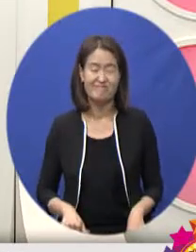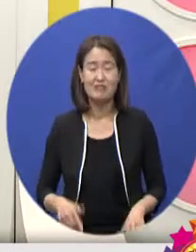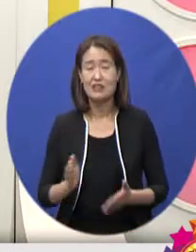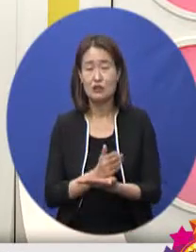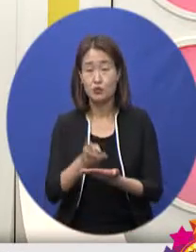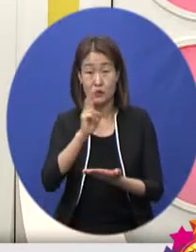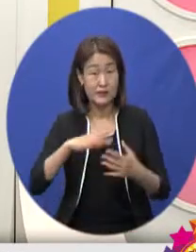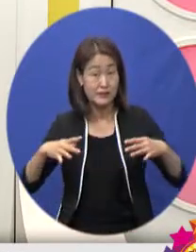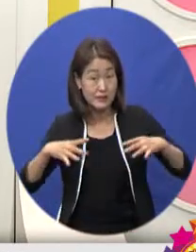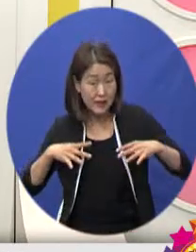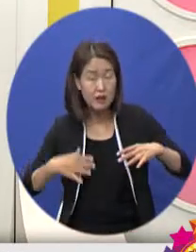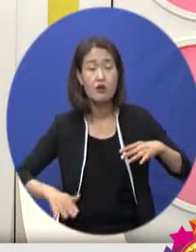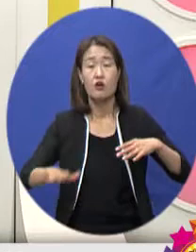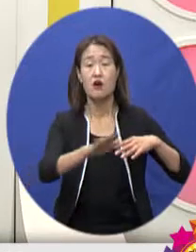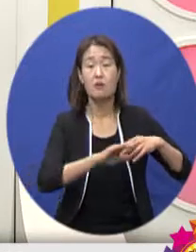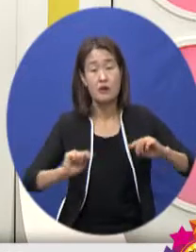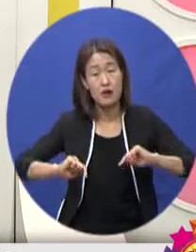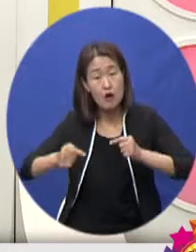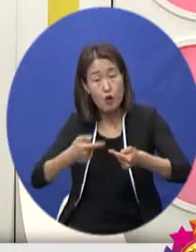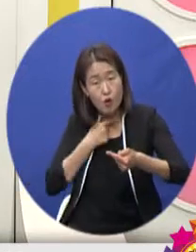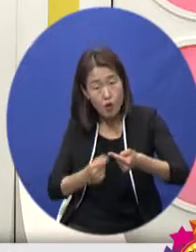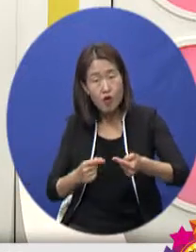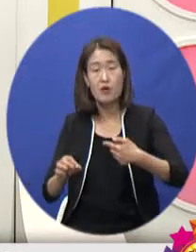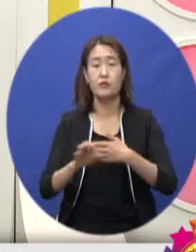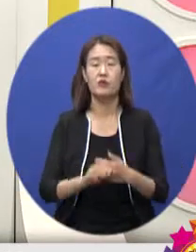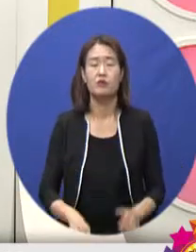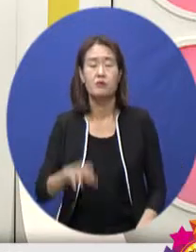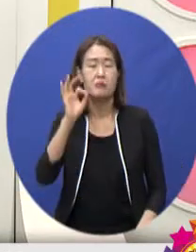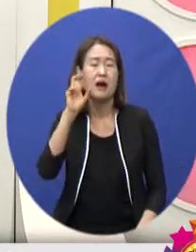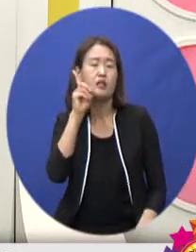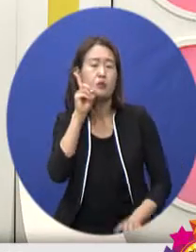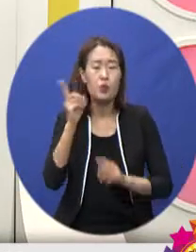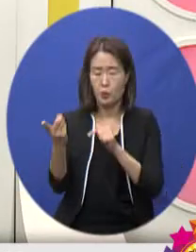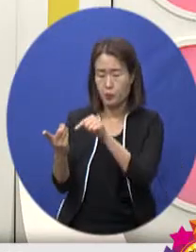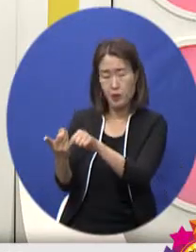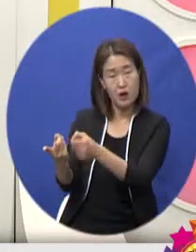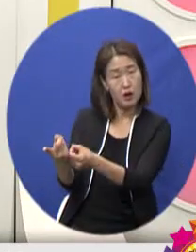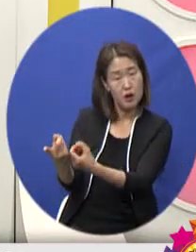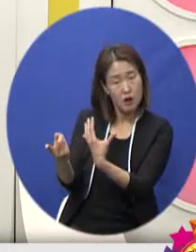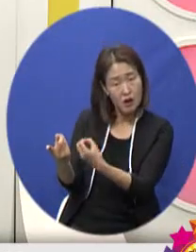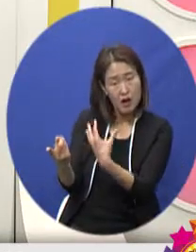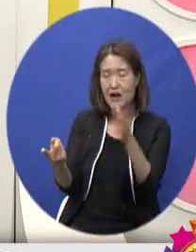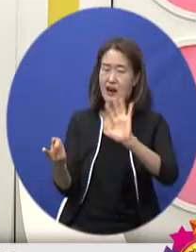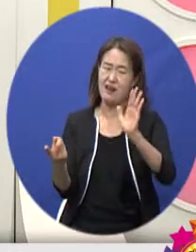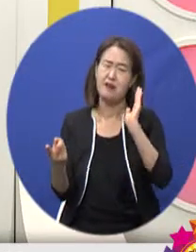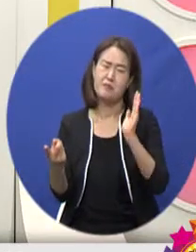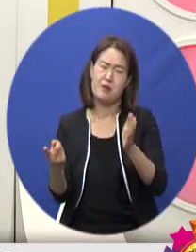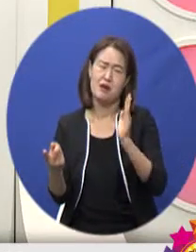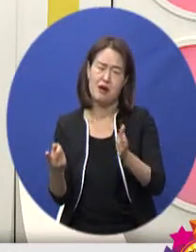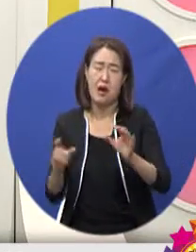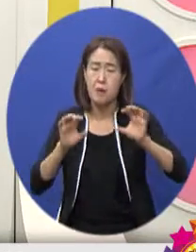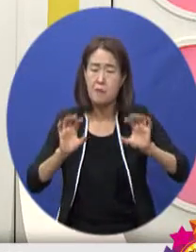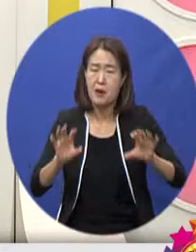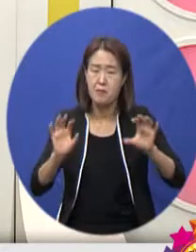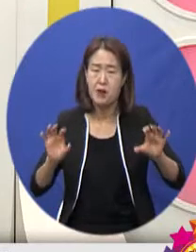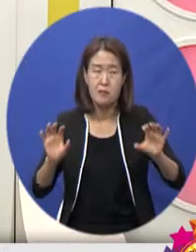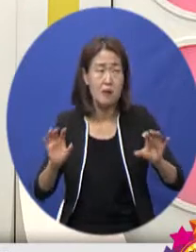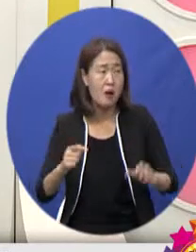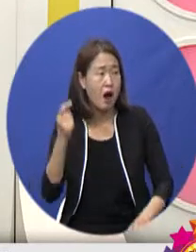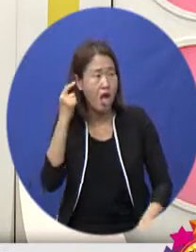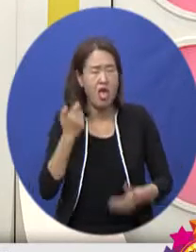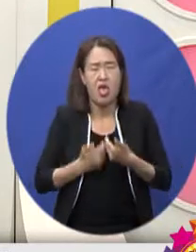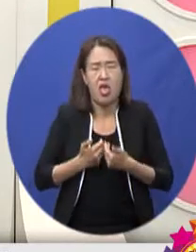나눔 노래자랑에 여러분 참가하실 때는요. 한뼘 통화 스피커폰을 사용하시면 울리기 때문에 박자가 또 더